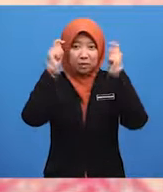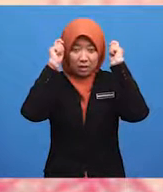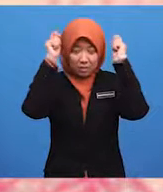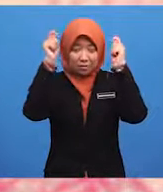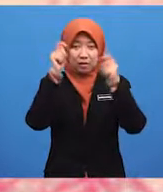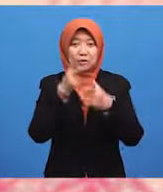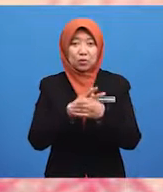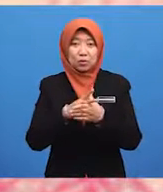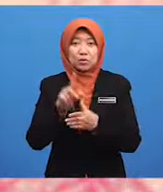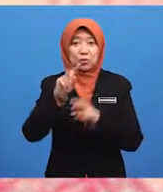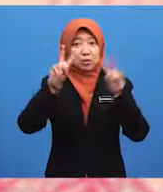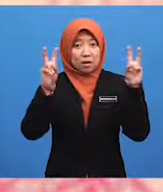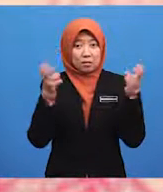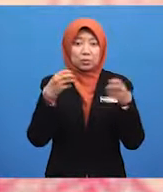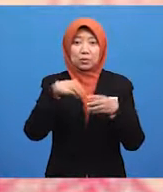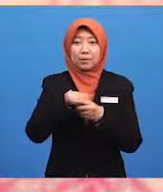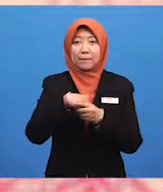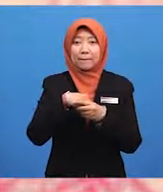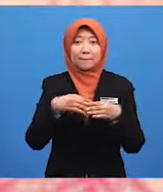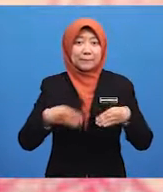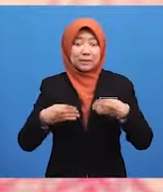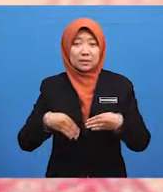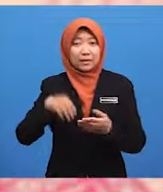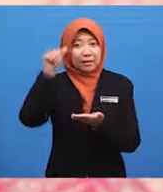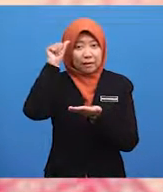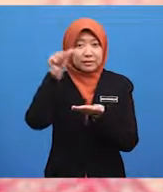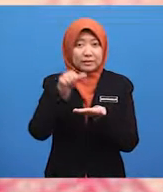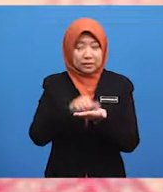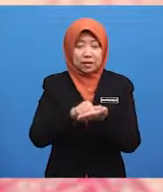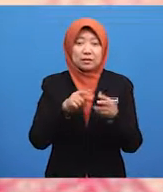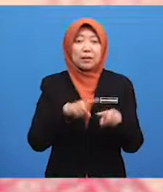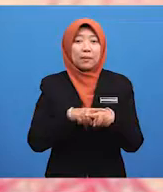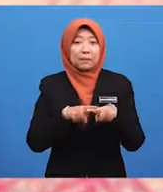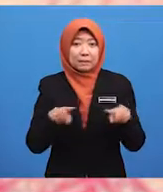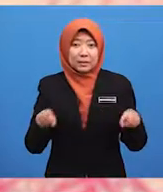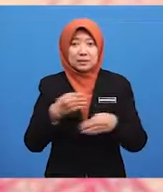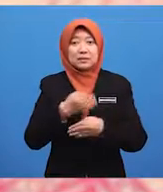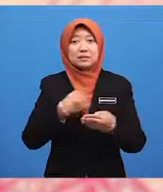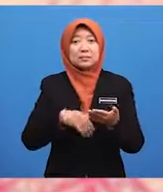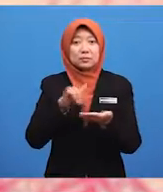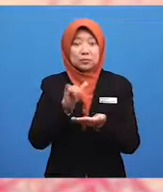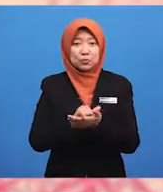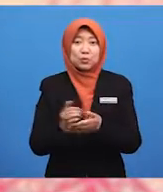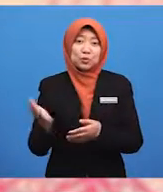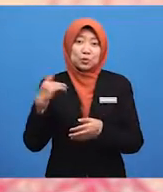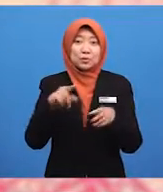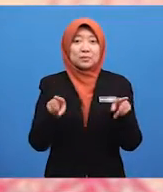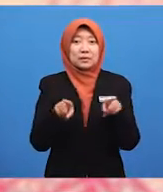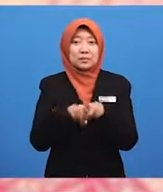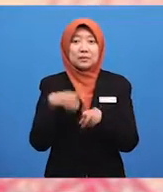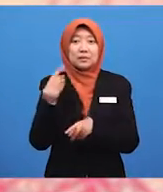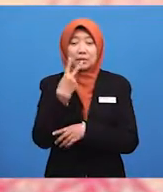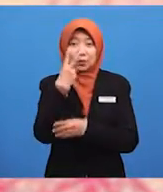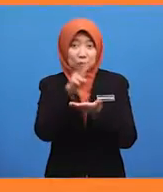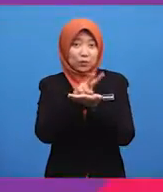berkongsi satu tajuk dalam bidang akidah. Tetapi, sebelum itu, mari kita saksikan